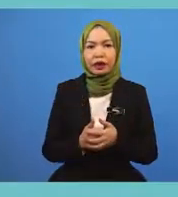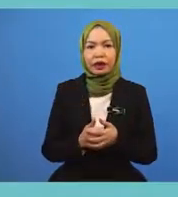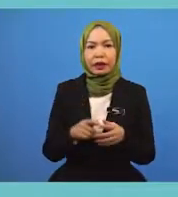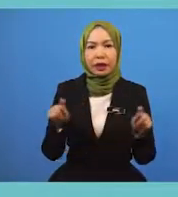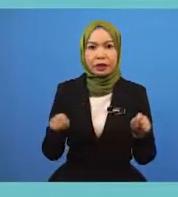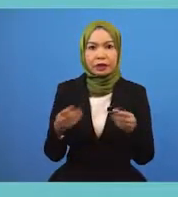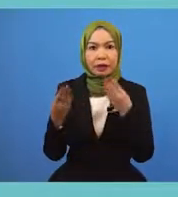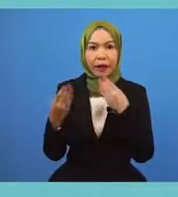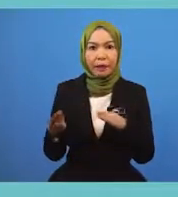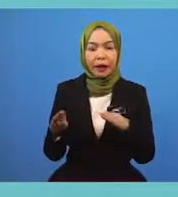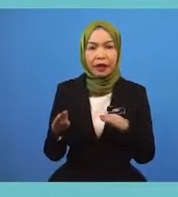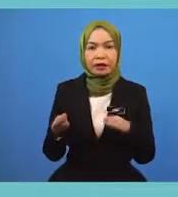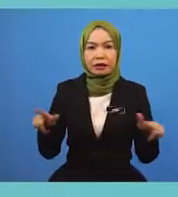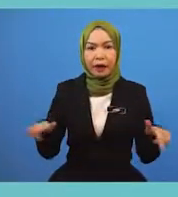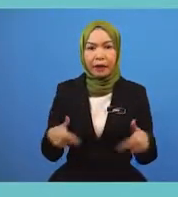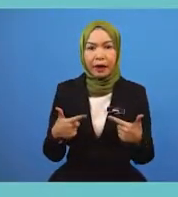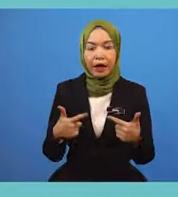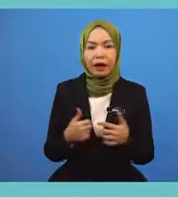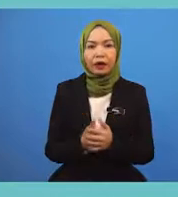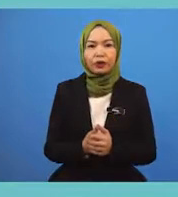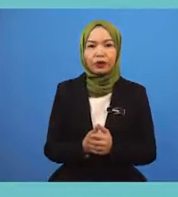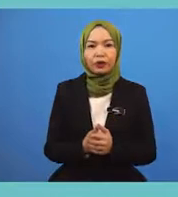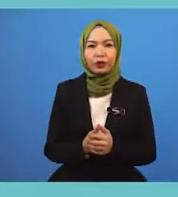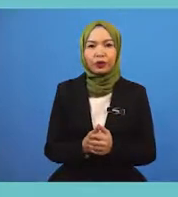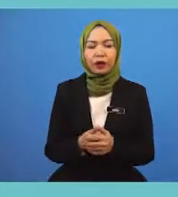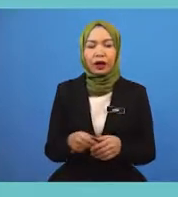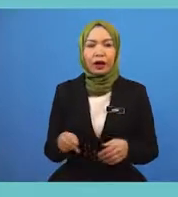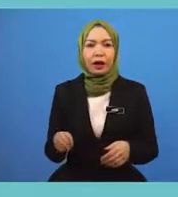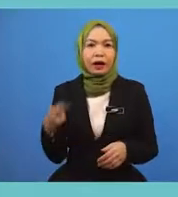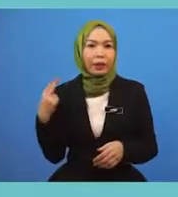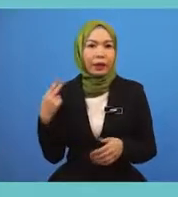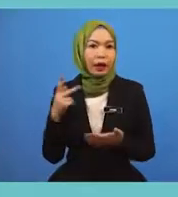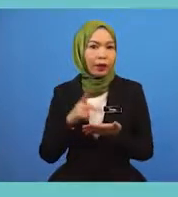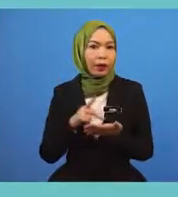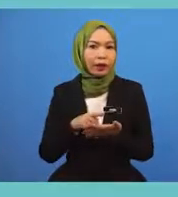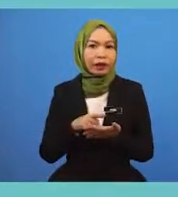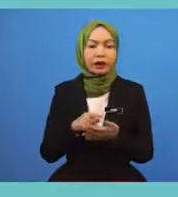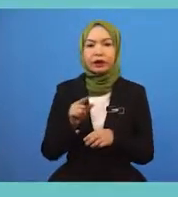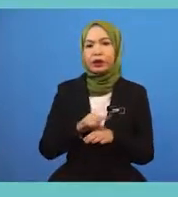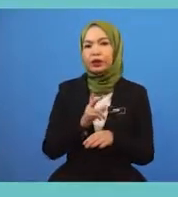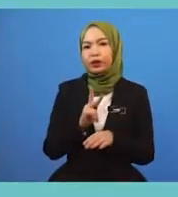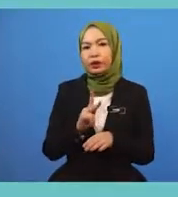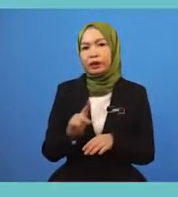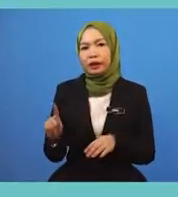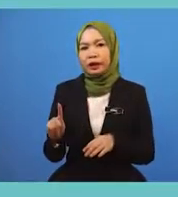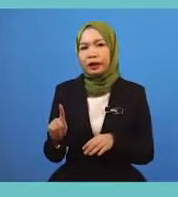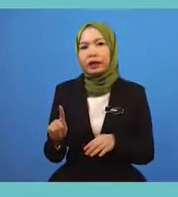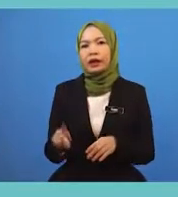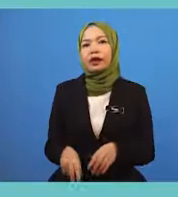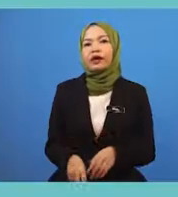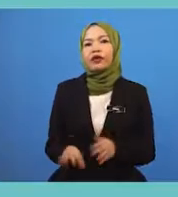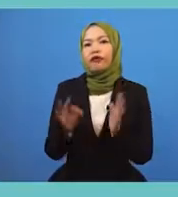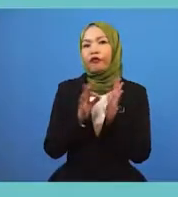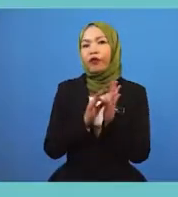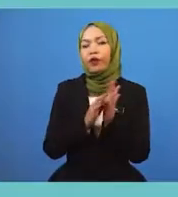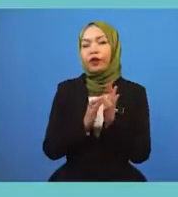Haba penyucilan dikira menggunakan rumus yang tadi kita sudah pelajari, iaitu delta